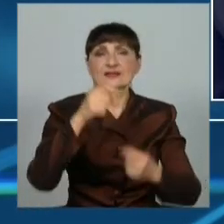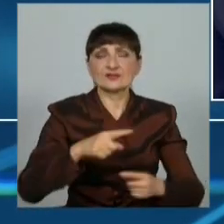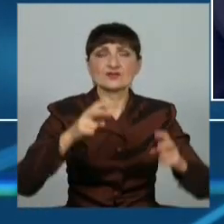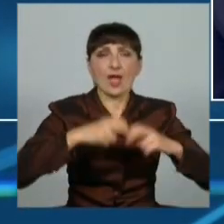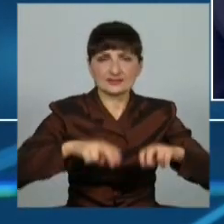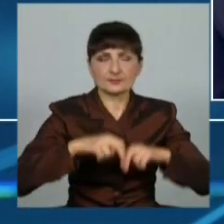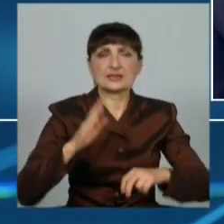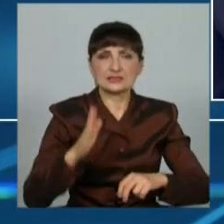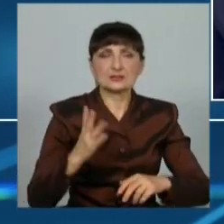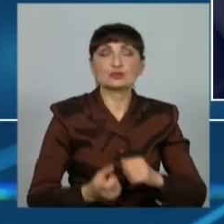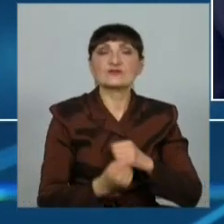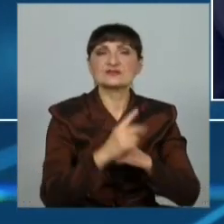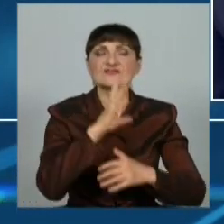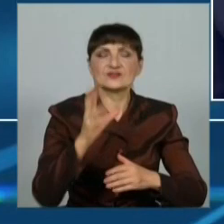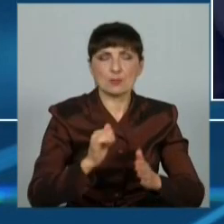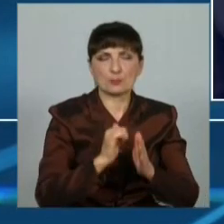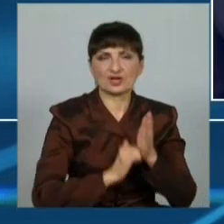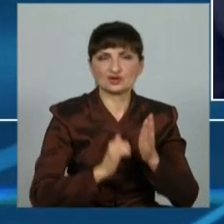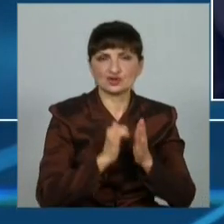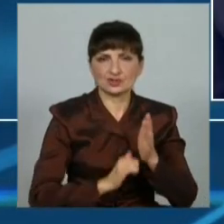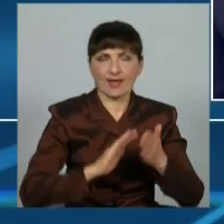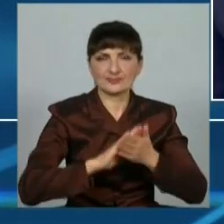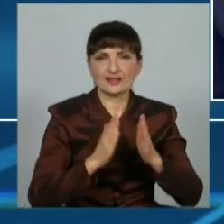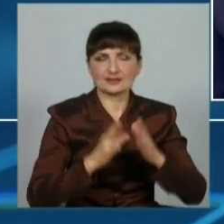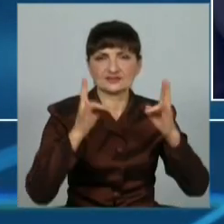соответствующие экспертизы, будут выяснены все причины и обстоятельства ДТП.